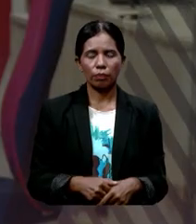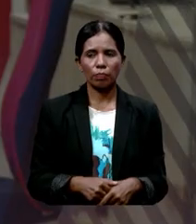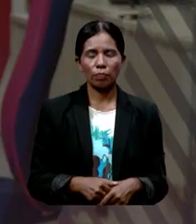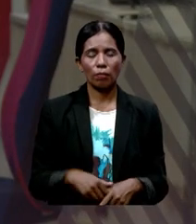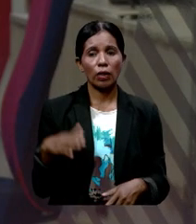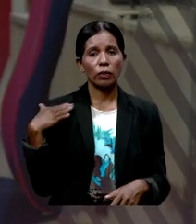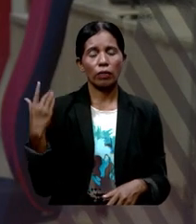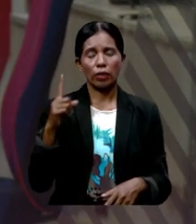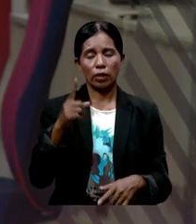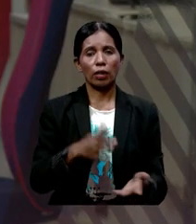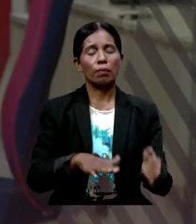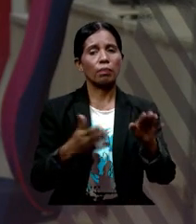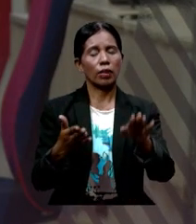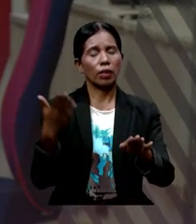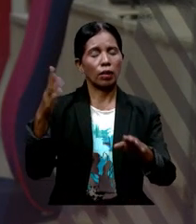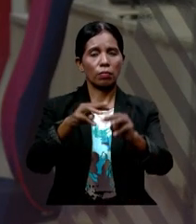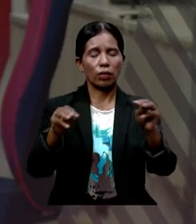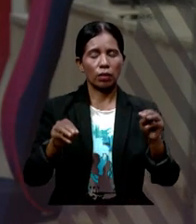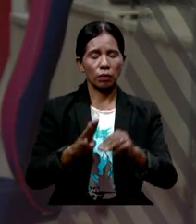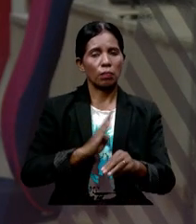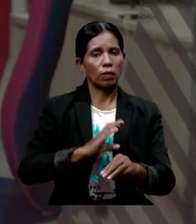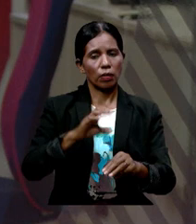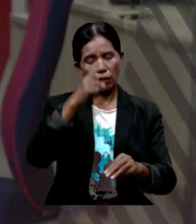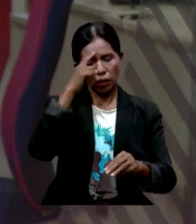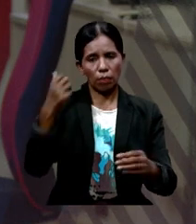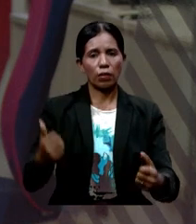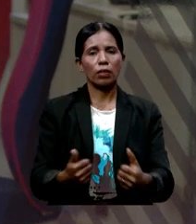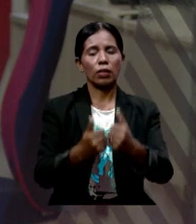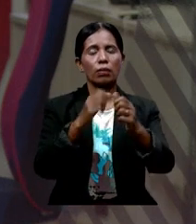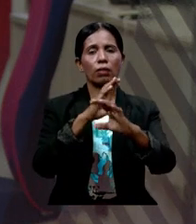Zovinda mate ia munisipi Baucau tamba acidente e tráfego.